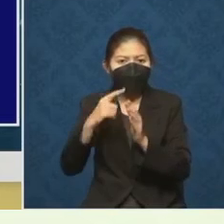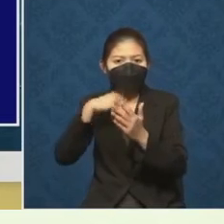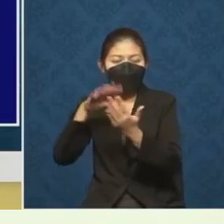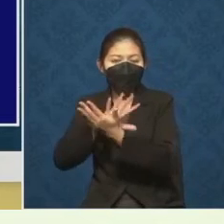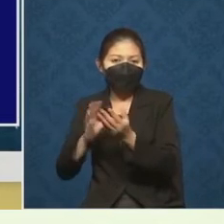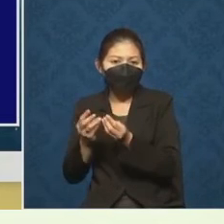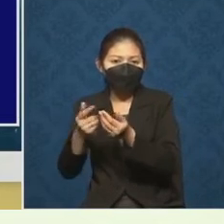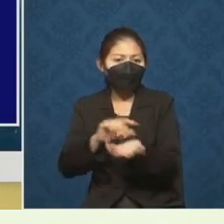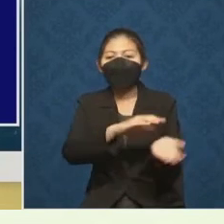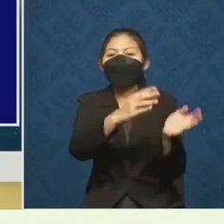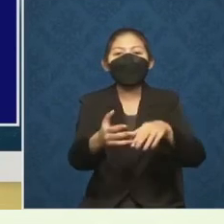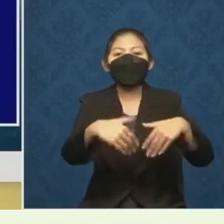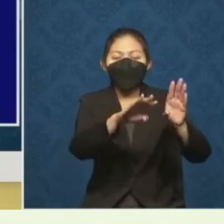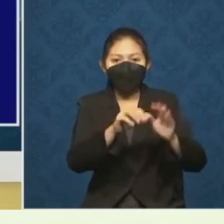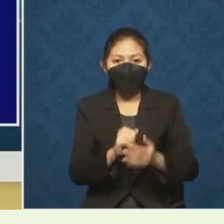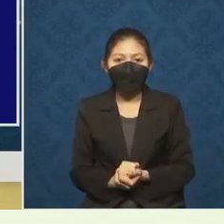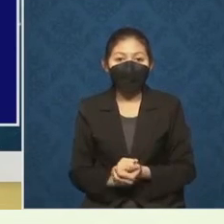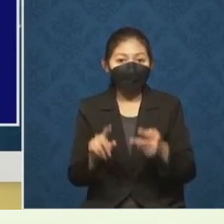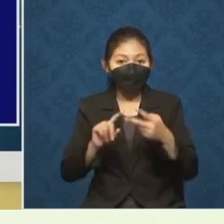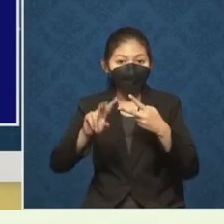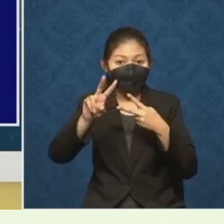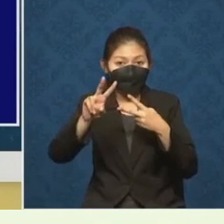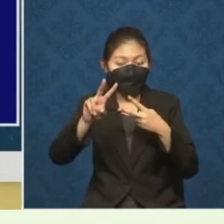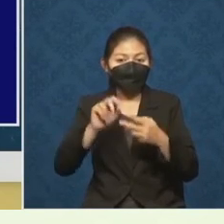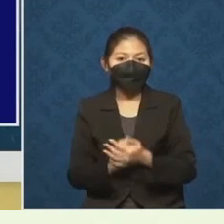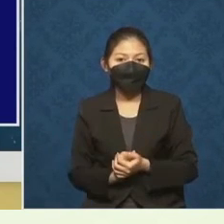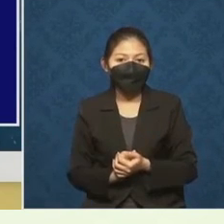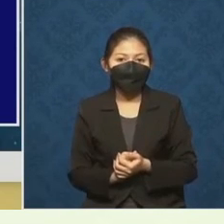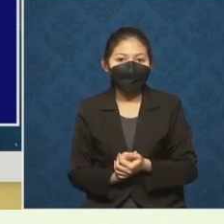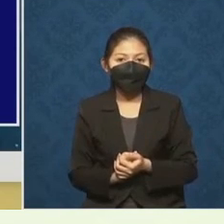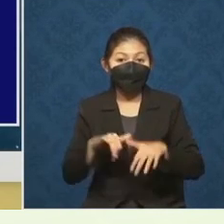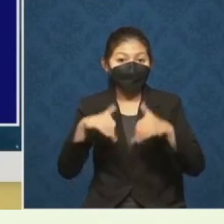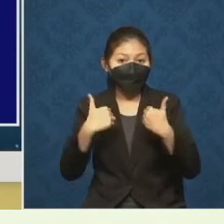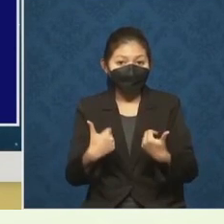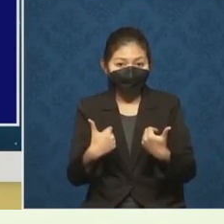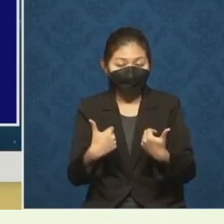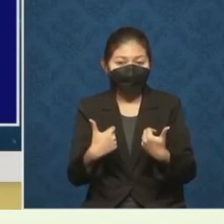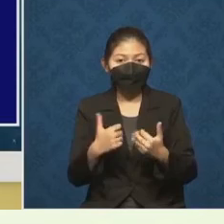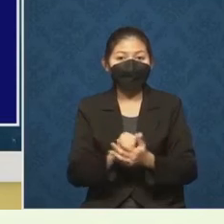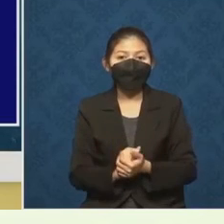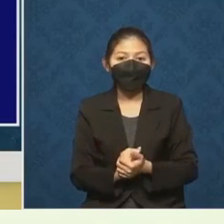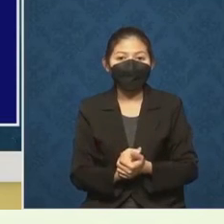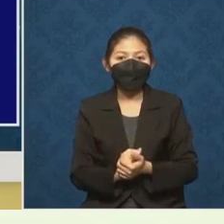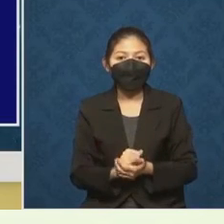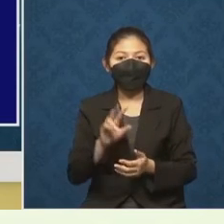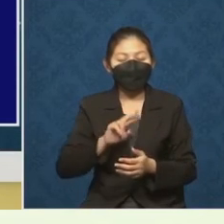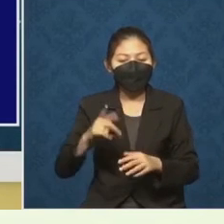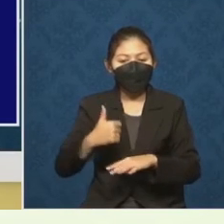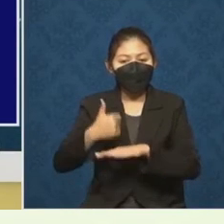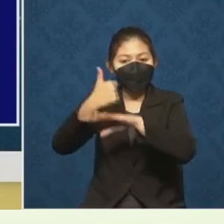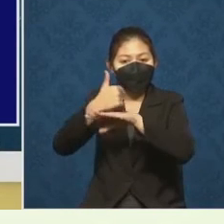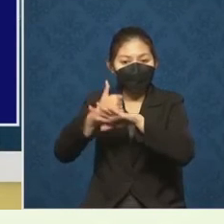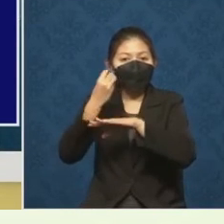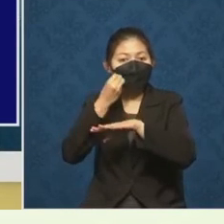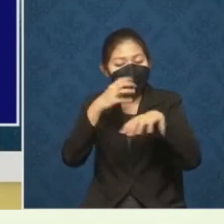ครับสองปัจจุบันนี้นะครับใช้กำนันผู้ใหญ่บ้านอาจารย์มั่งนะครับเป็นเจ้าหน้า